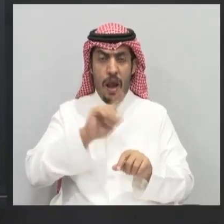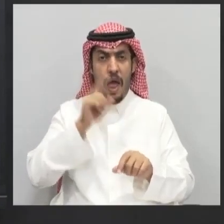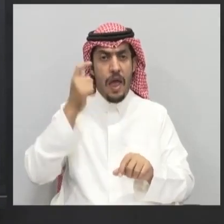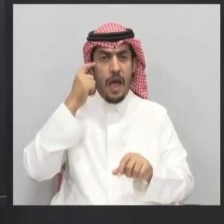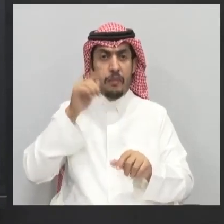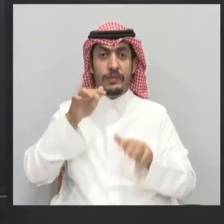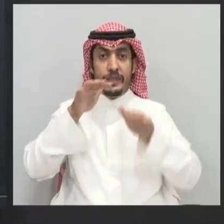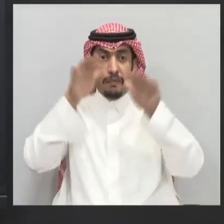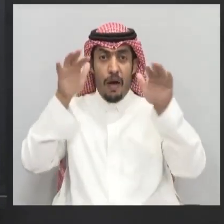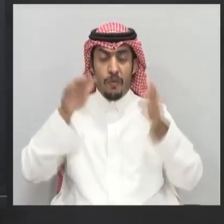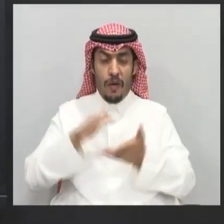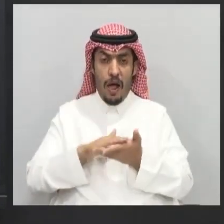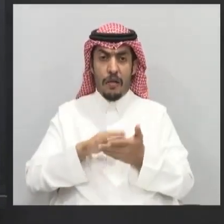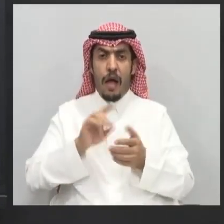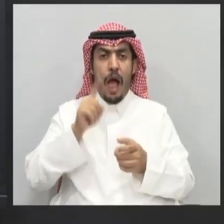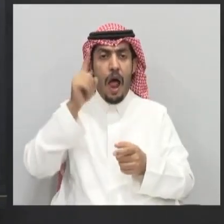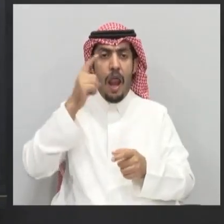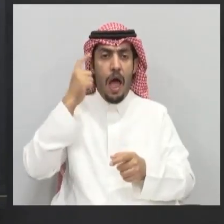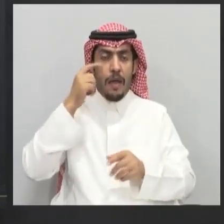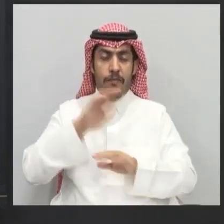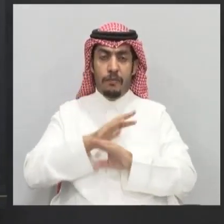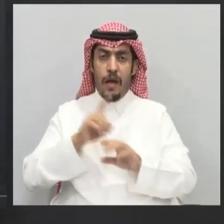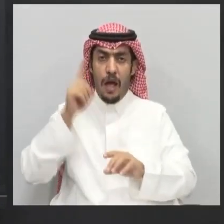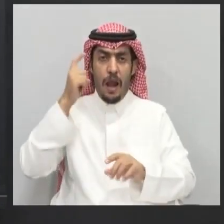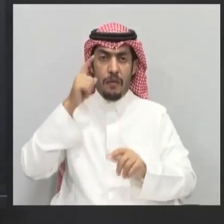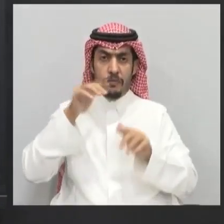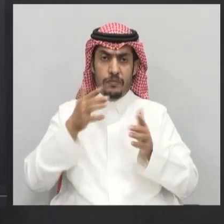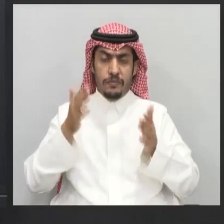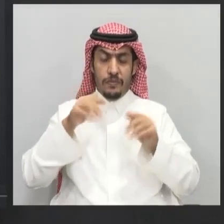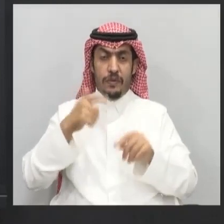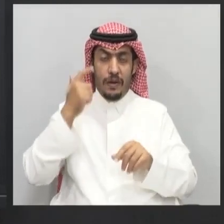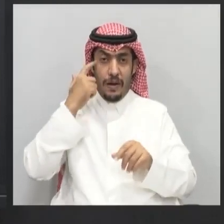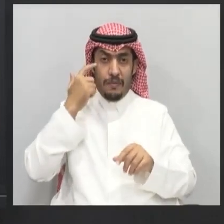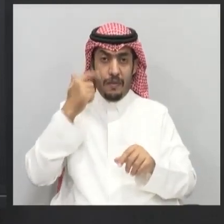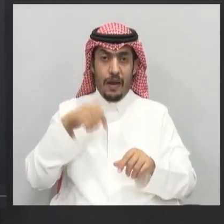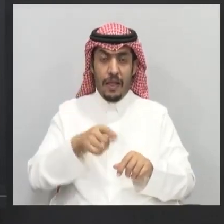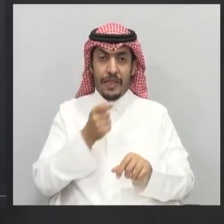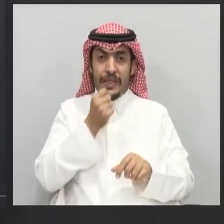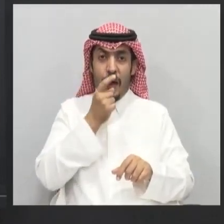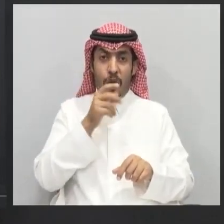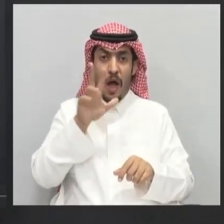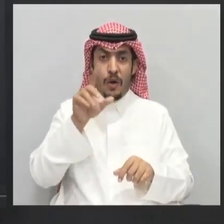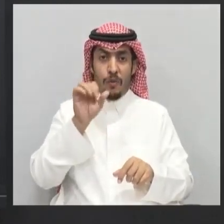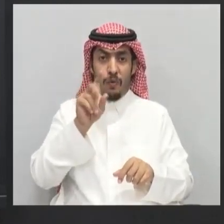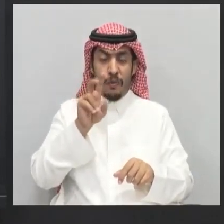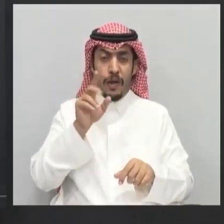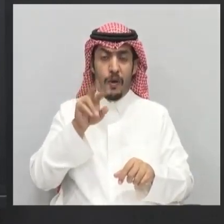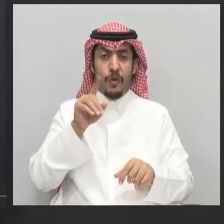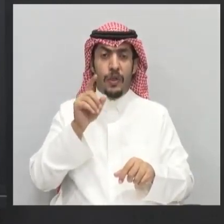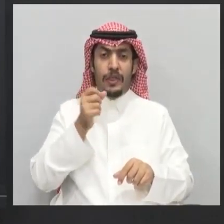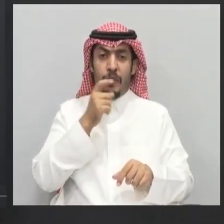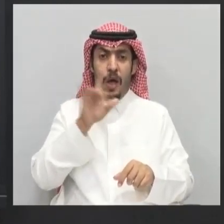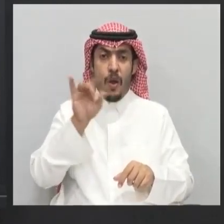السماوات والارض الغيب الا الله جل جل جلاله لذلك نعلم ان توحيد الربوبيه وتوحيد